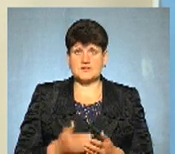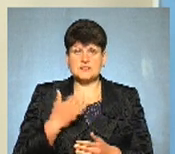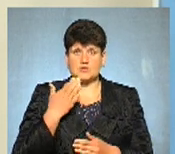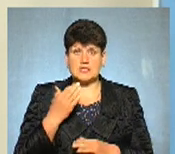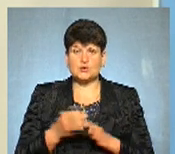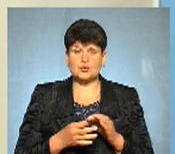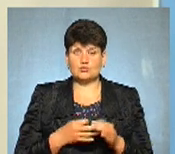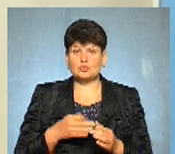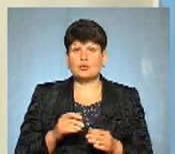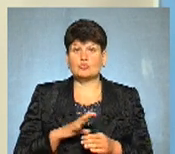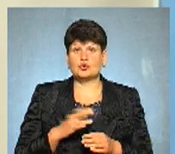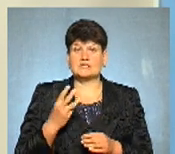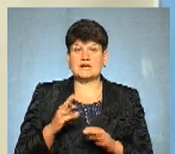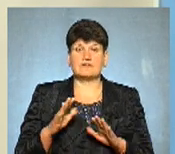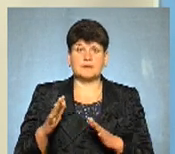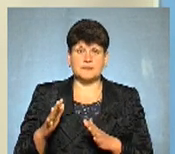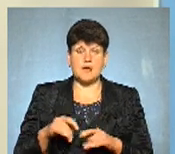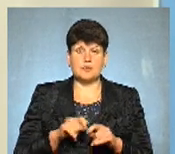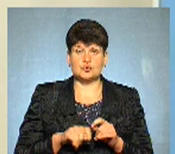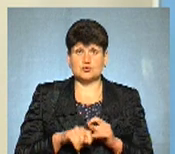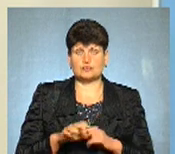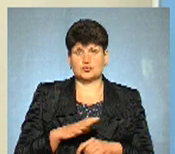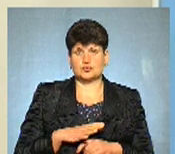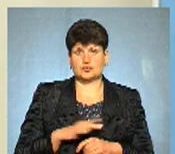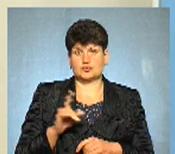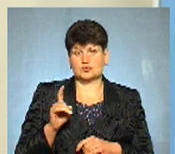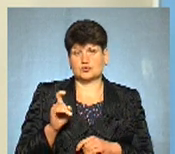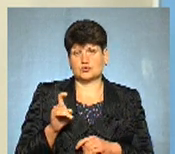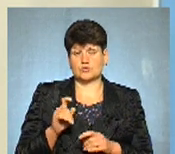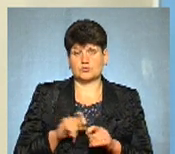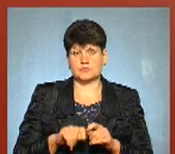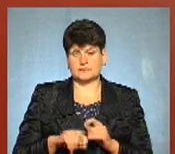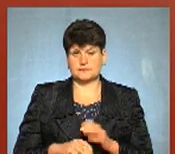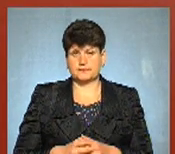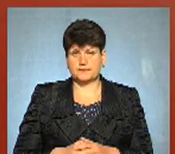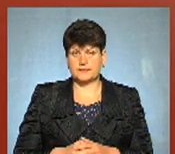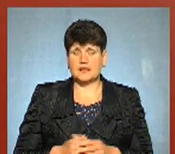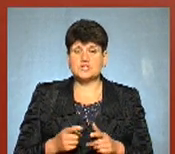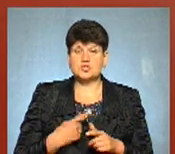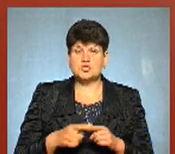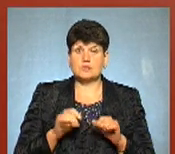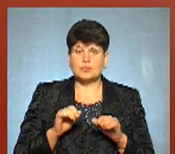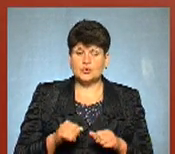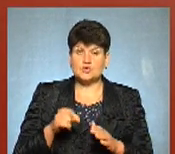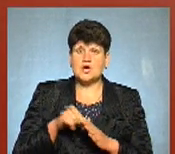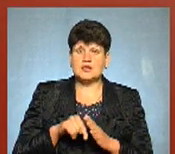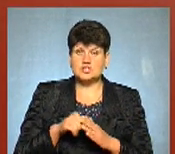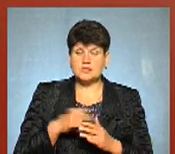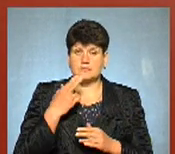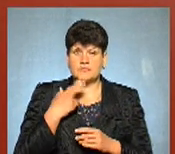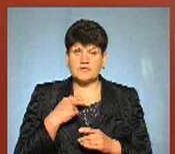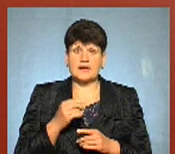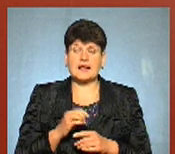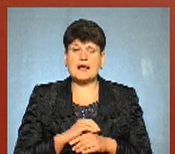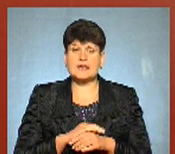останню добу було 3 виявлених тільки, і протестовано було, по-моєму, 100 тестів зроблено. Чи може означати адаптивний карантин, що в Тернопільській